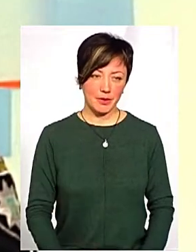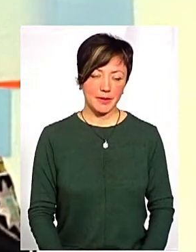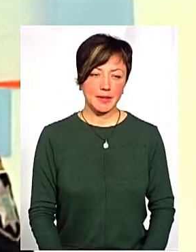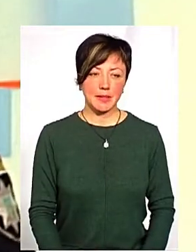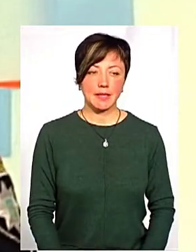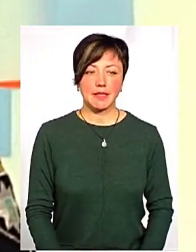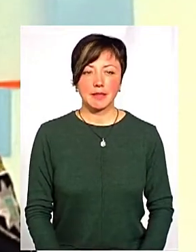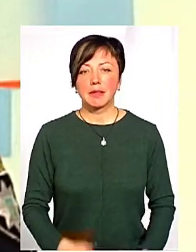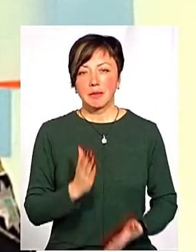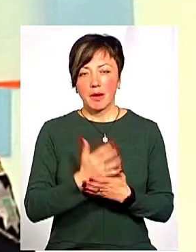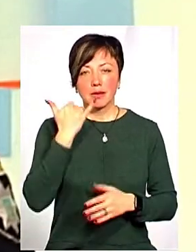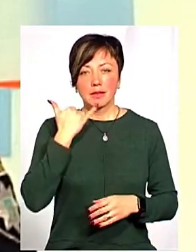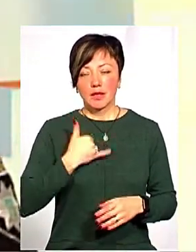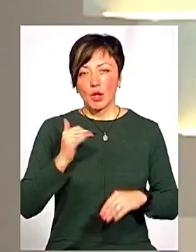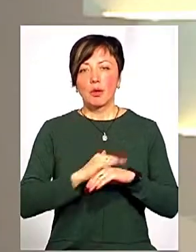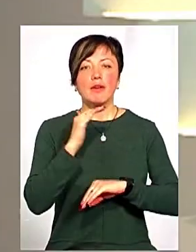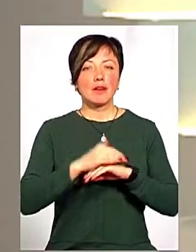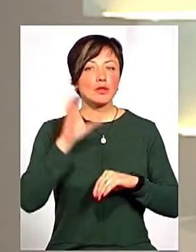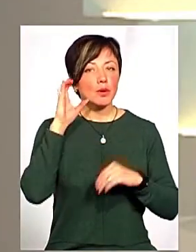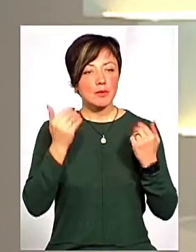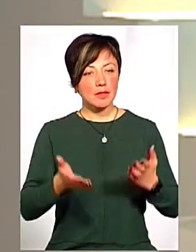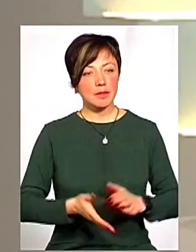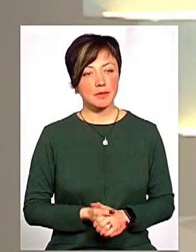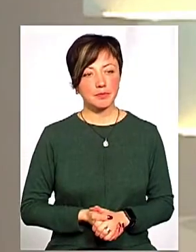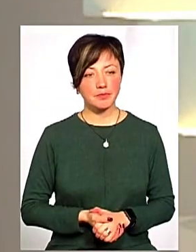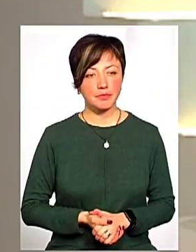Скажіть, маємо телефонний дзвінок. Добрий вечір, слухаємо вас.